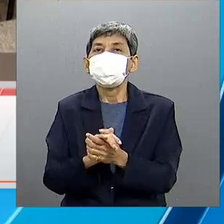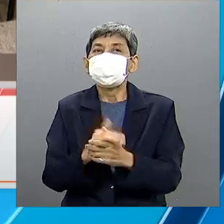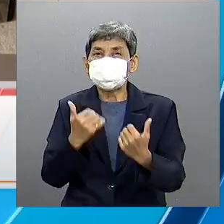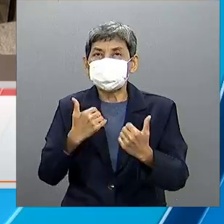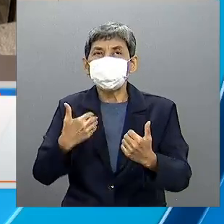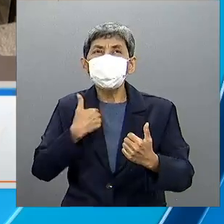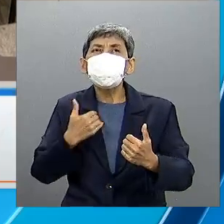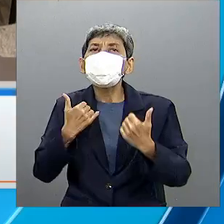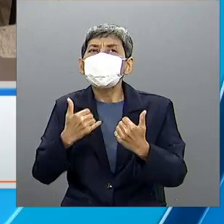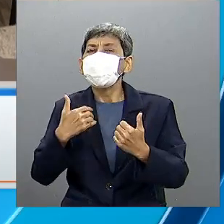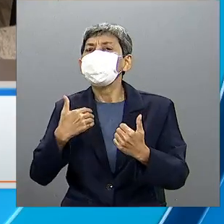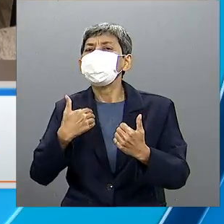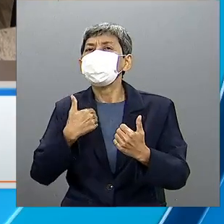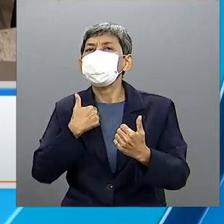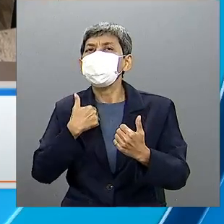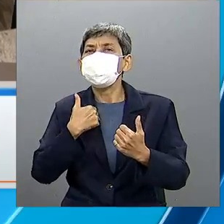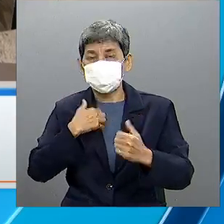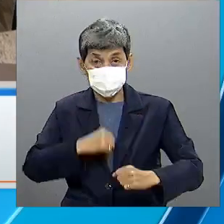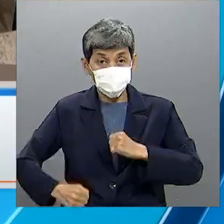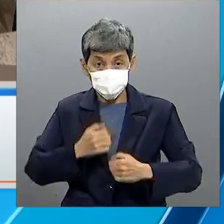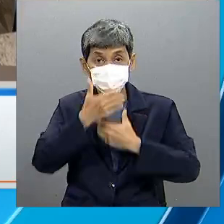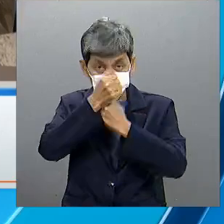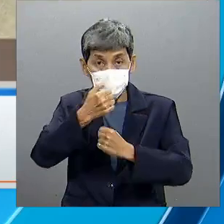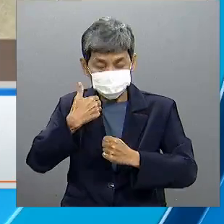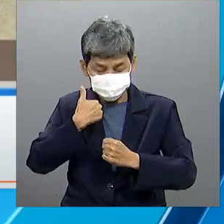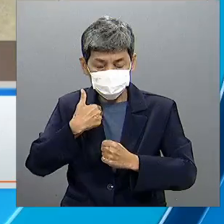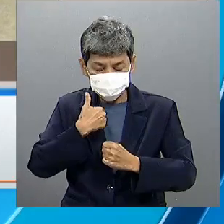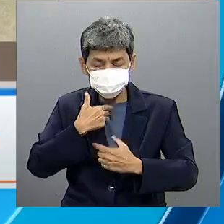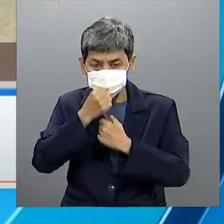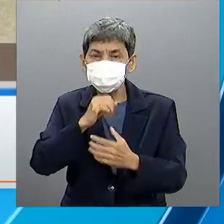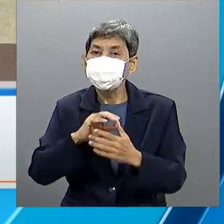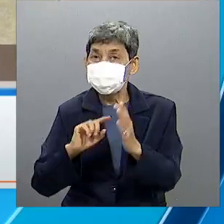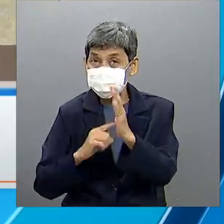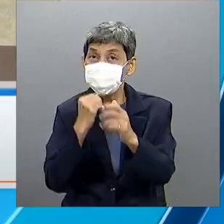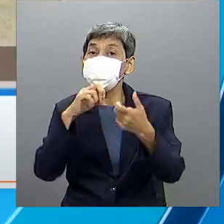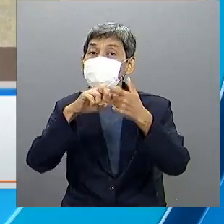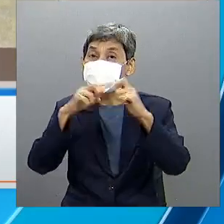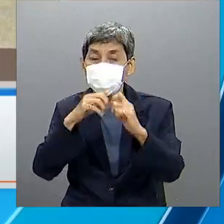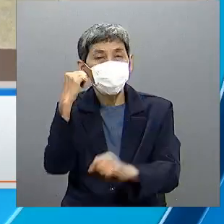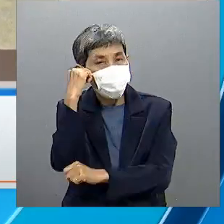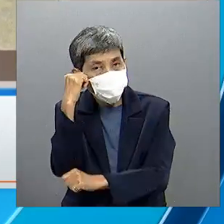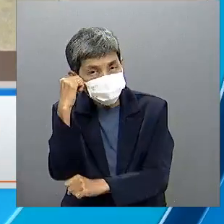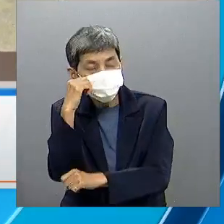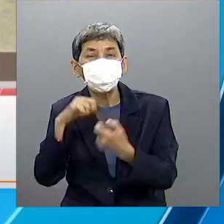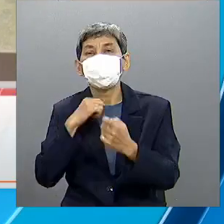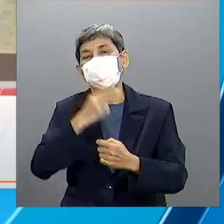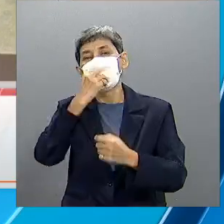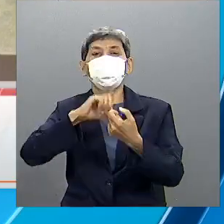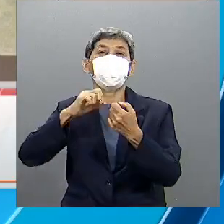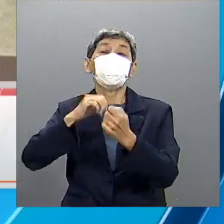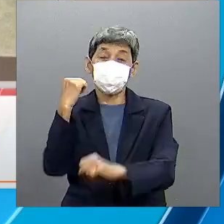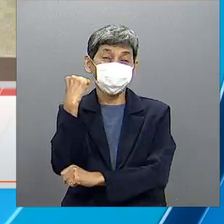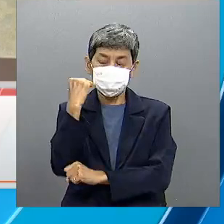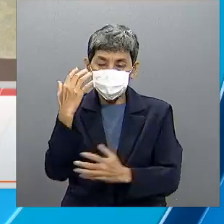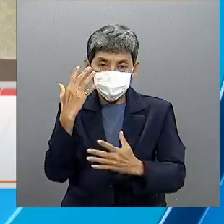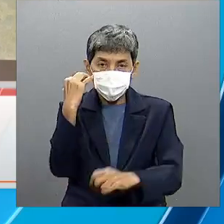มีโอ้เยาวชนสนใจเยอะแยะเลยค่ะเพราะว่าเรื่องด้วยปัญหายากจนเฉียบพลันที่เราเจอนะคะแล้วก็คัด